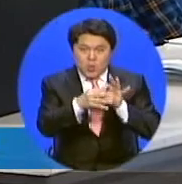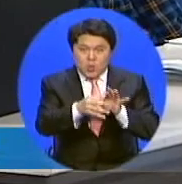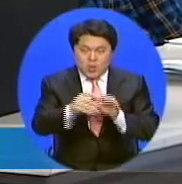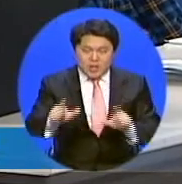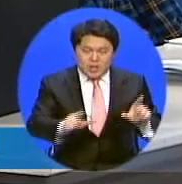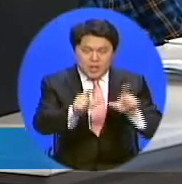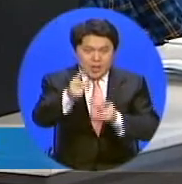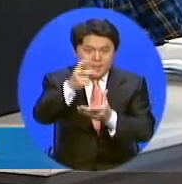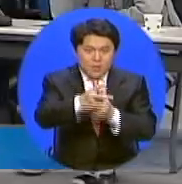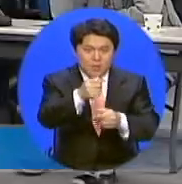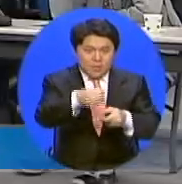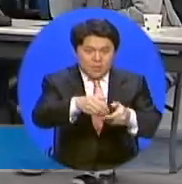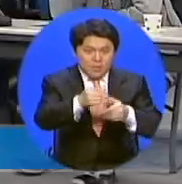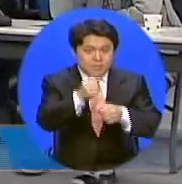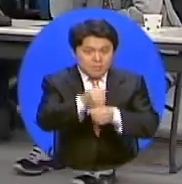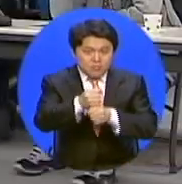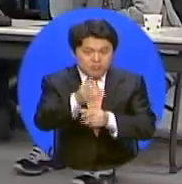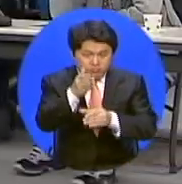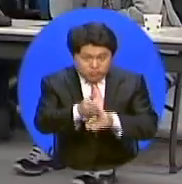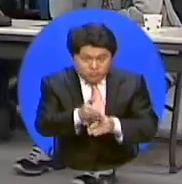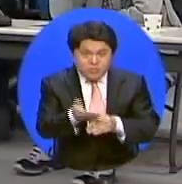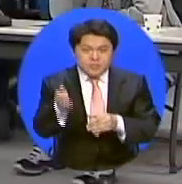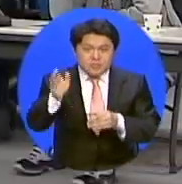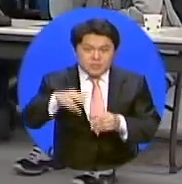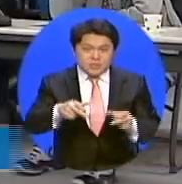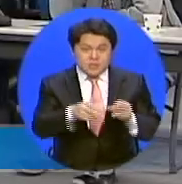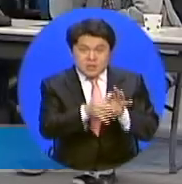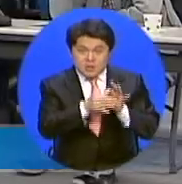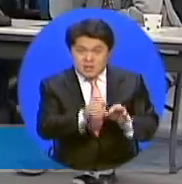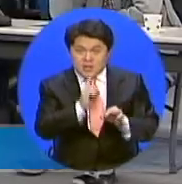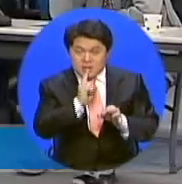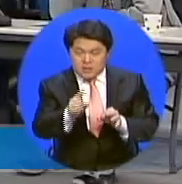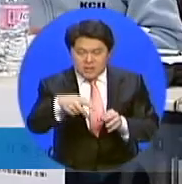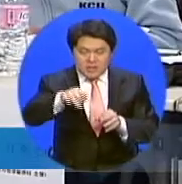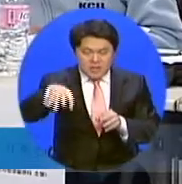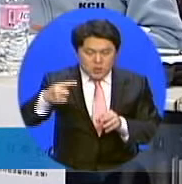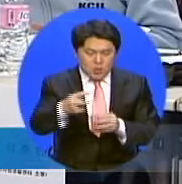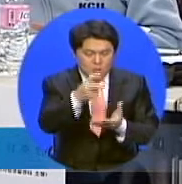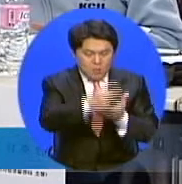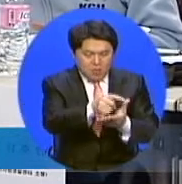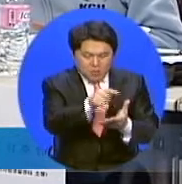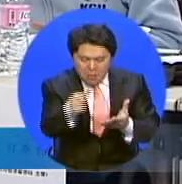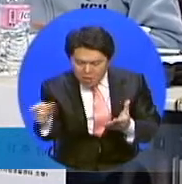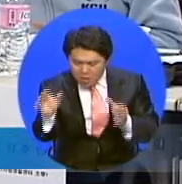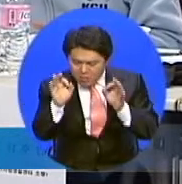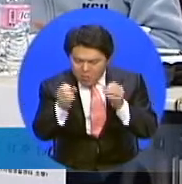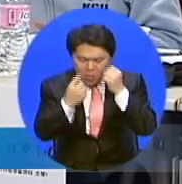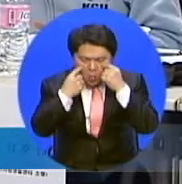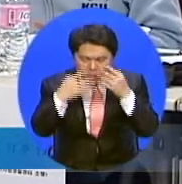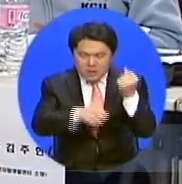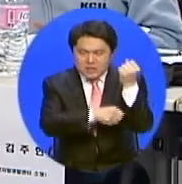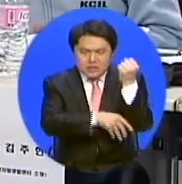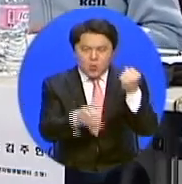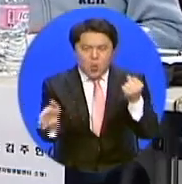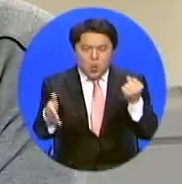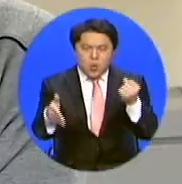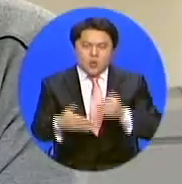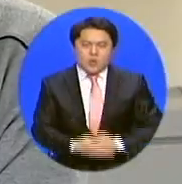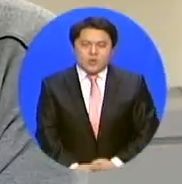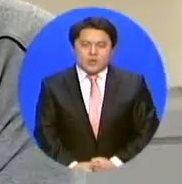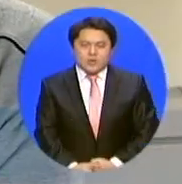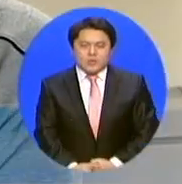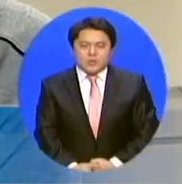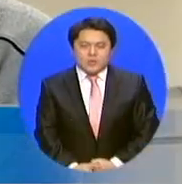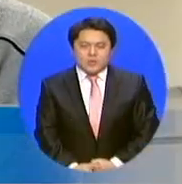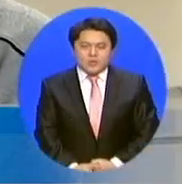만들어지고 있다고 말했습니다. 그러나 장애계는 각 시도별 조례안을 들여다보면 명확한 기준이 없다고 설명했습니다.